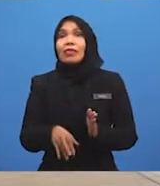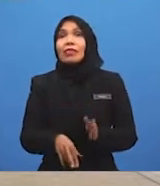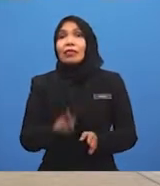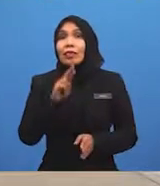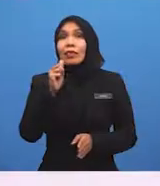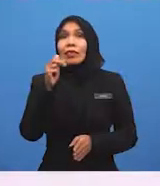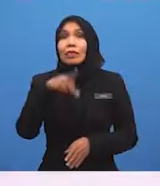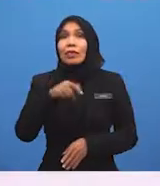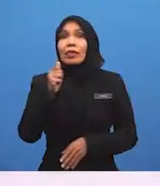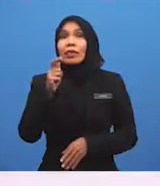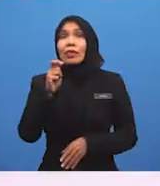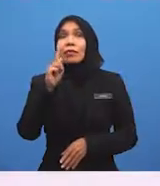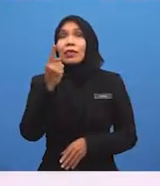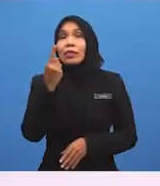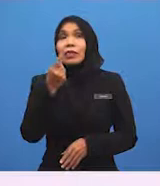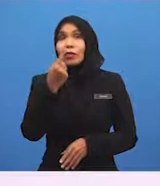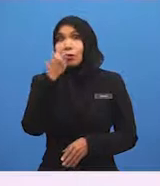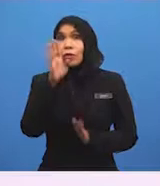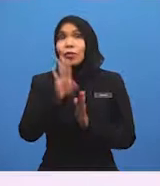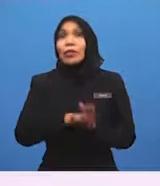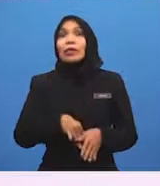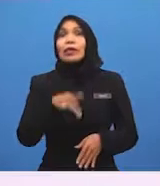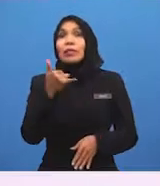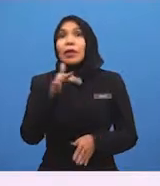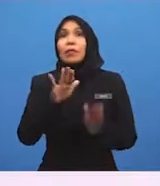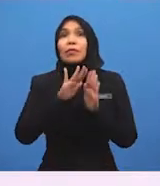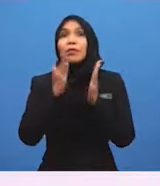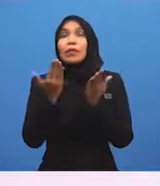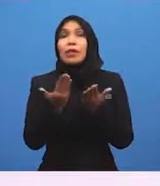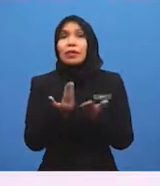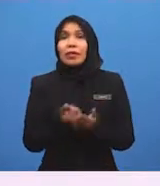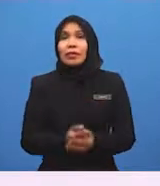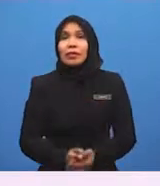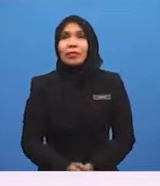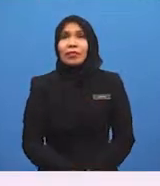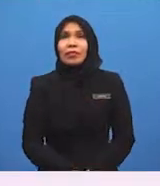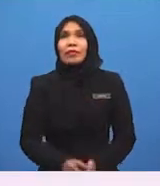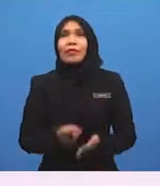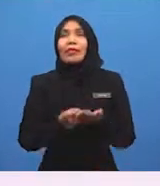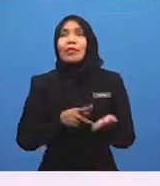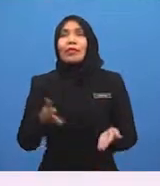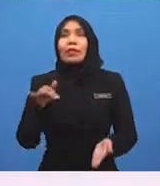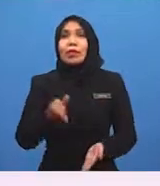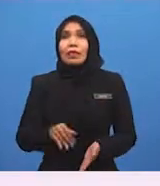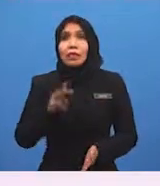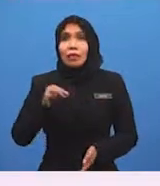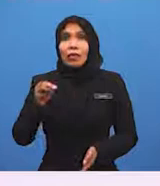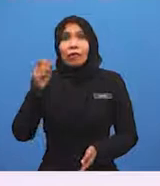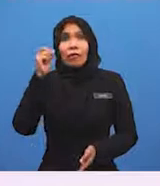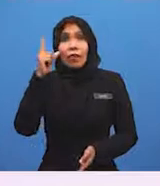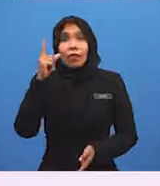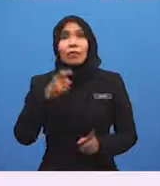lagi ya. Gambar pertama, Kumar hanya mengutip sampah di hadapan rumah jiran